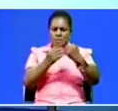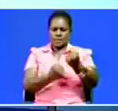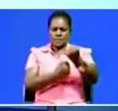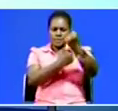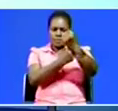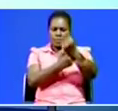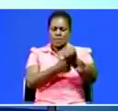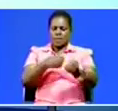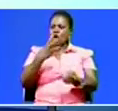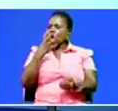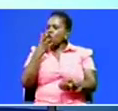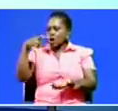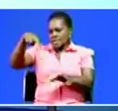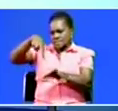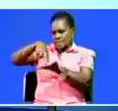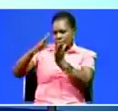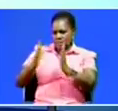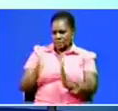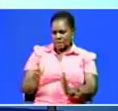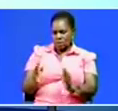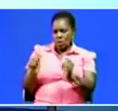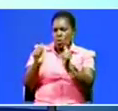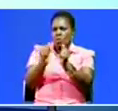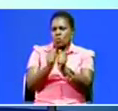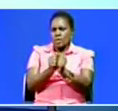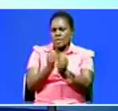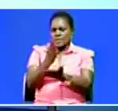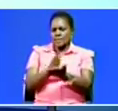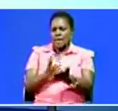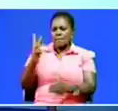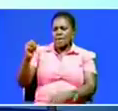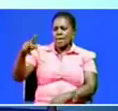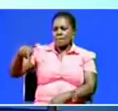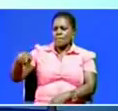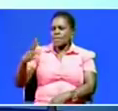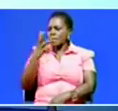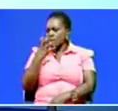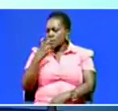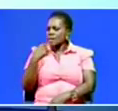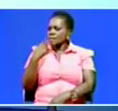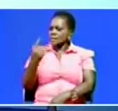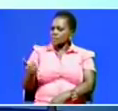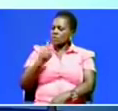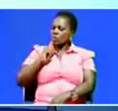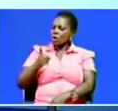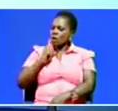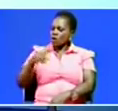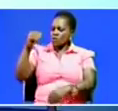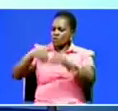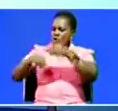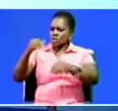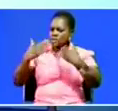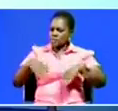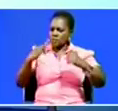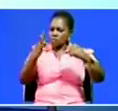debe mgombea wa ODM Imran Okoth. Akiwa ameandamana na baadhi ya wabunge wa chama hicho, Oparanya aliwatahadharisha wapiga kura